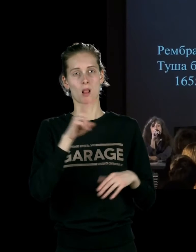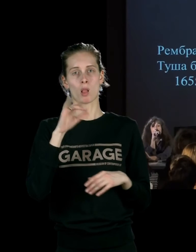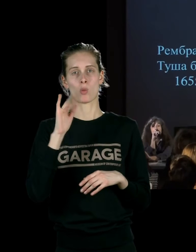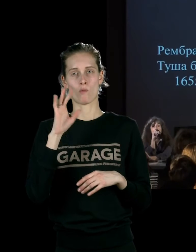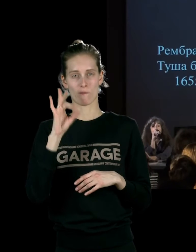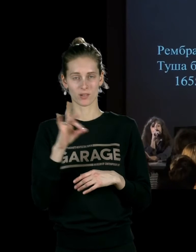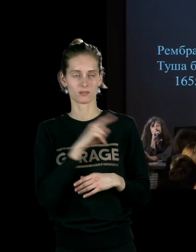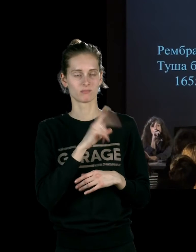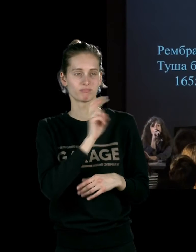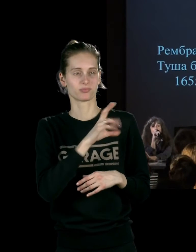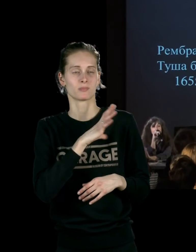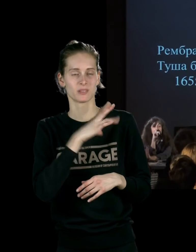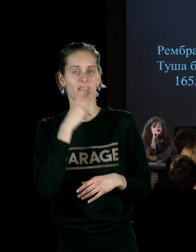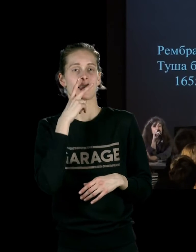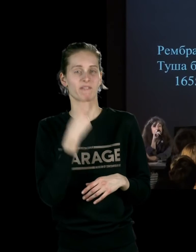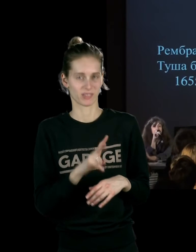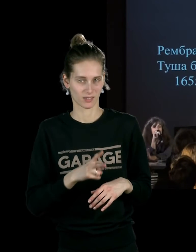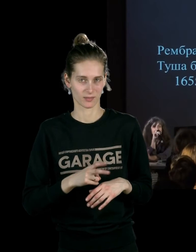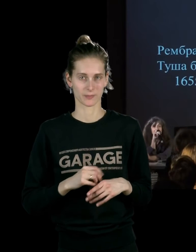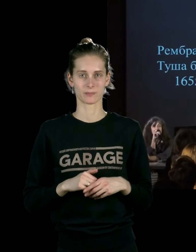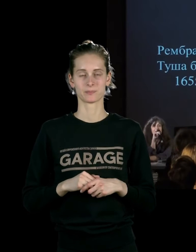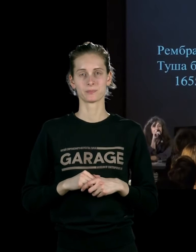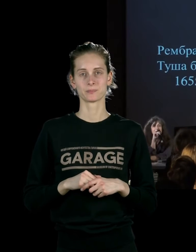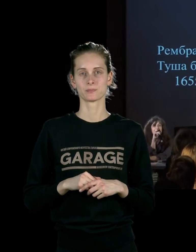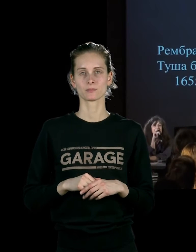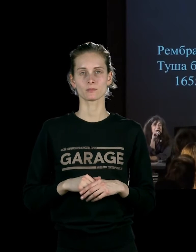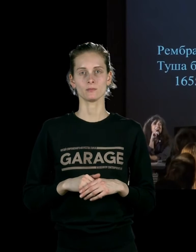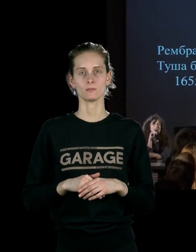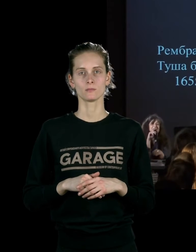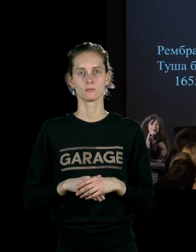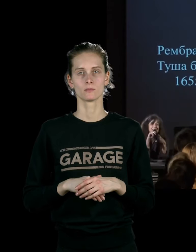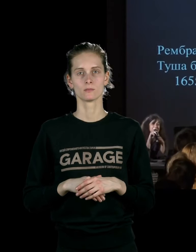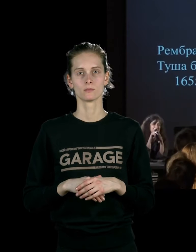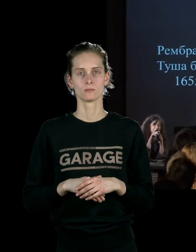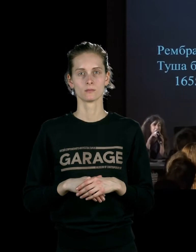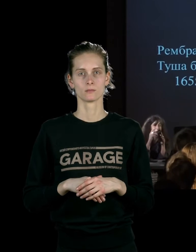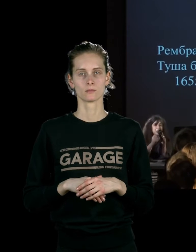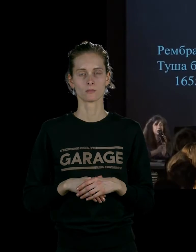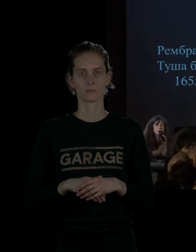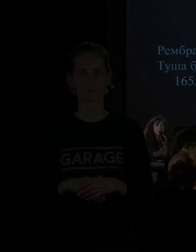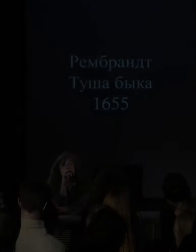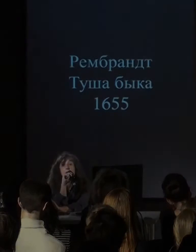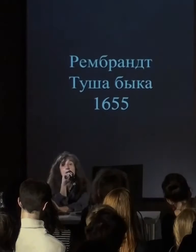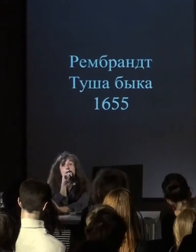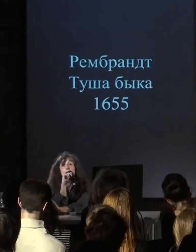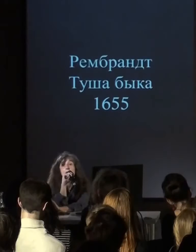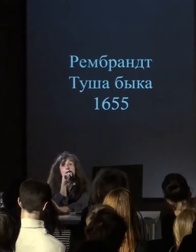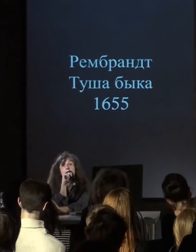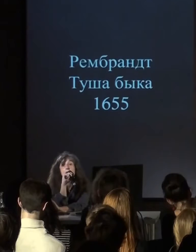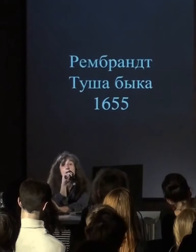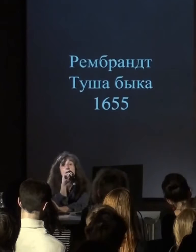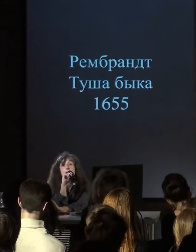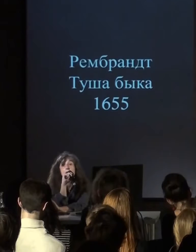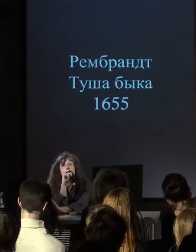она находится в Лувре, где он находился там уже в те времена, когда Бекон жил в Париже.